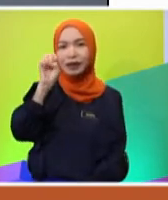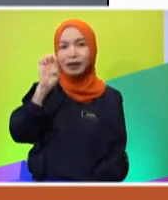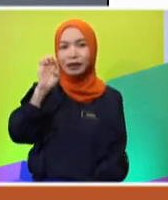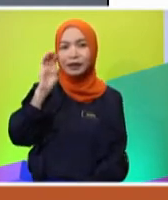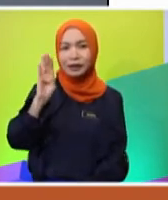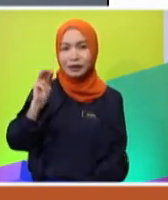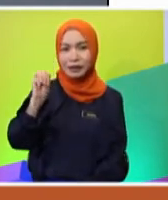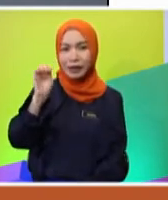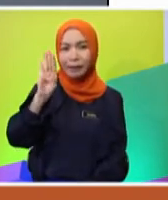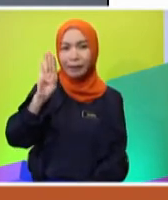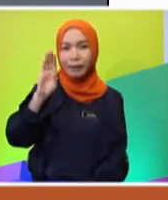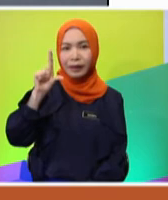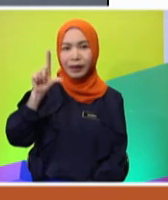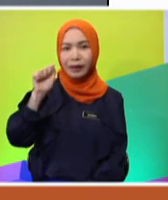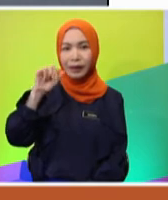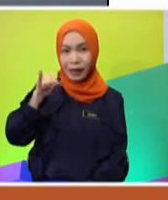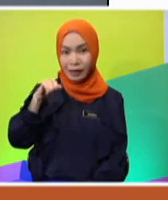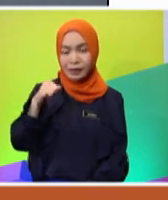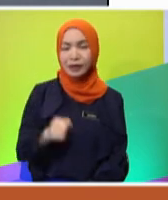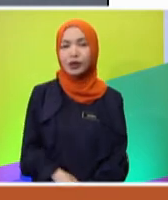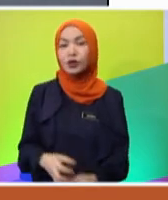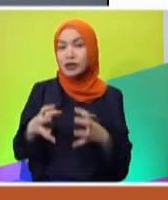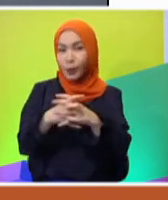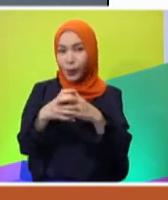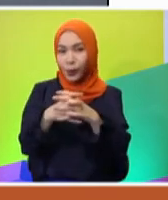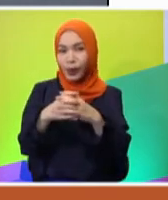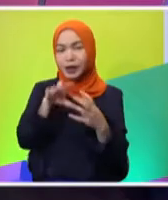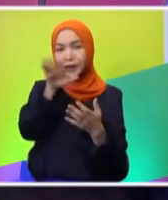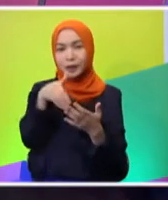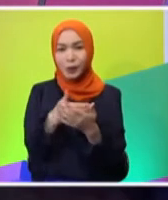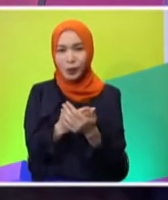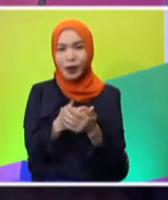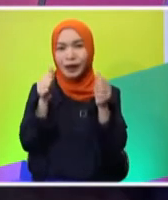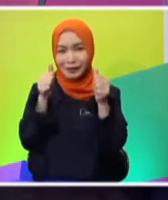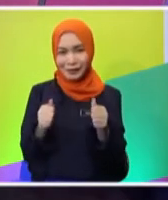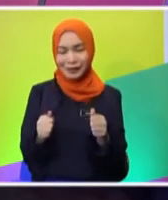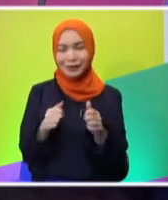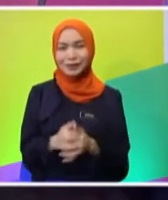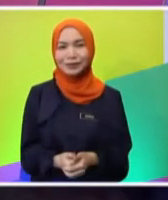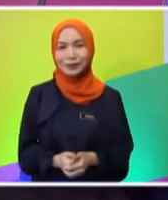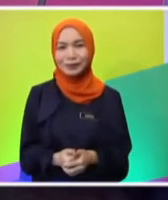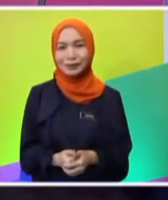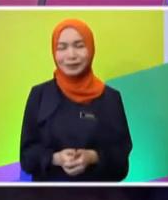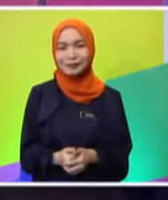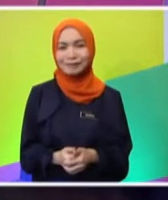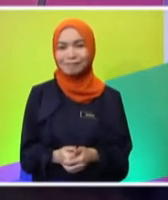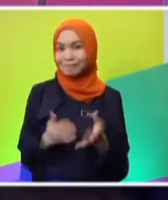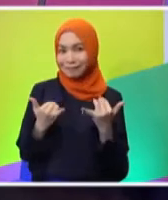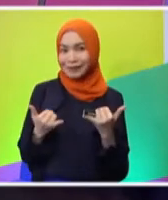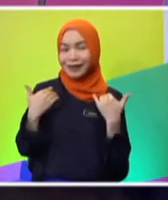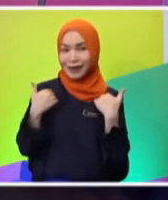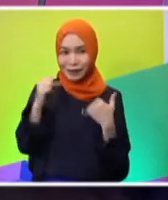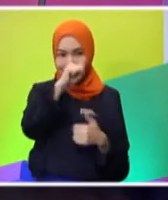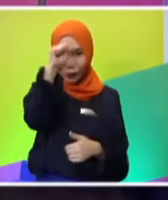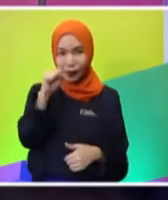bahan pantai pakai yang dicantumkan sehingga menjadi satu bentuk yang menarik hai oke kakaknya Ada apa putarin Anaknya sego